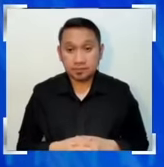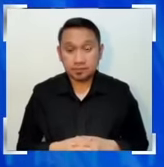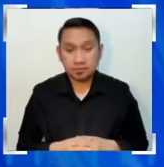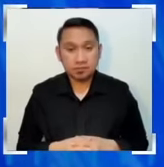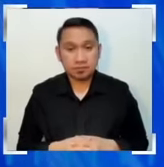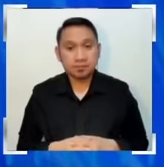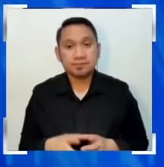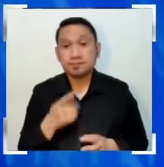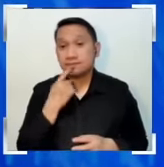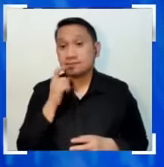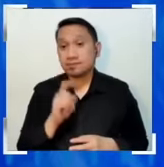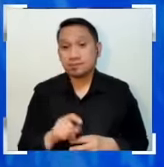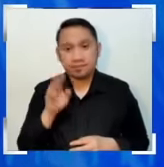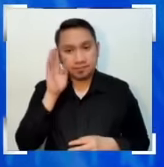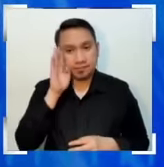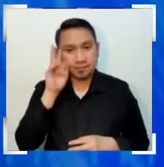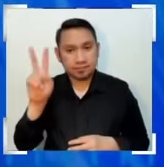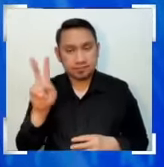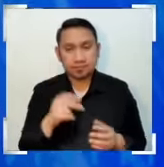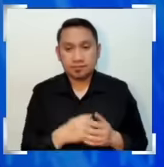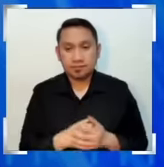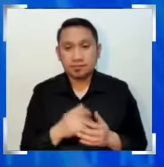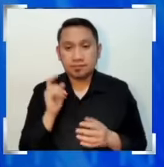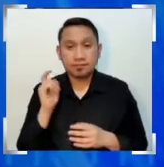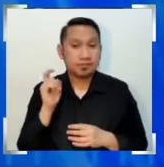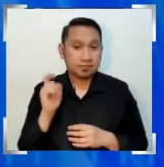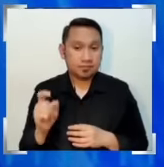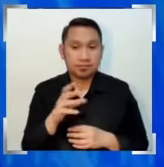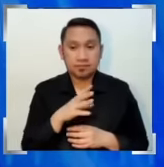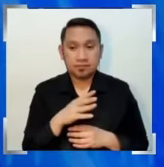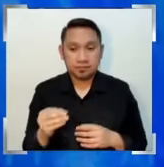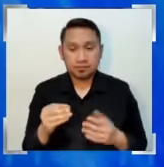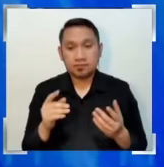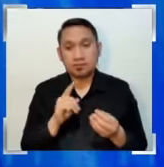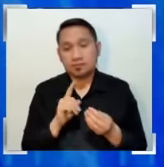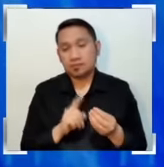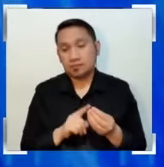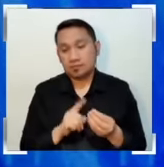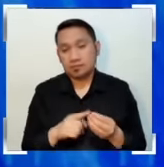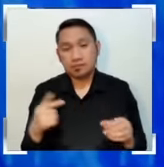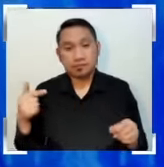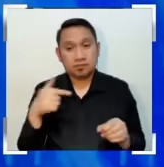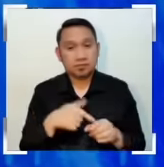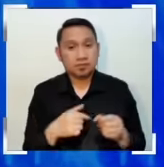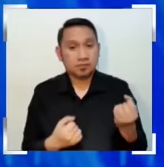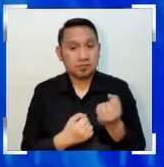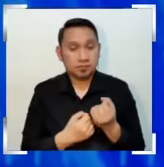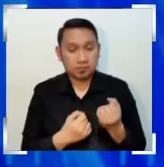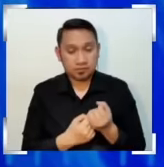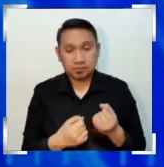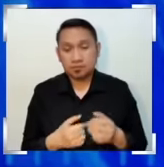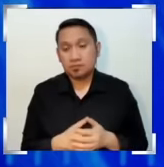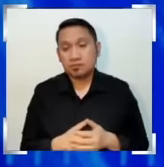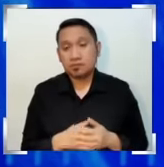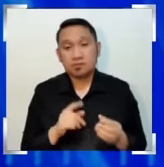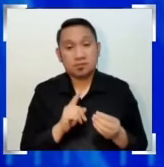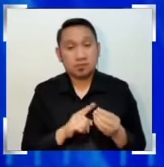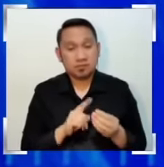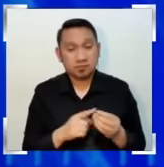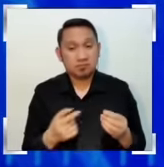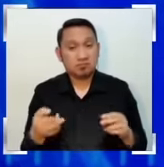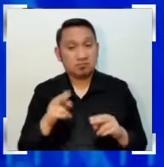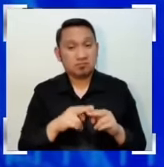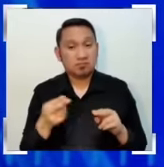Iniutos ni Pangulong Bongbong Marcos ang pagpapabilis at pagluluwag ng kondisyon para sa fuel subsidy. Sa ginapo ito ng serye ng mga oil price hikes sa